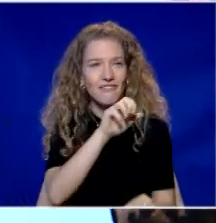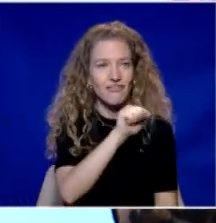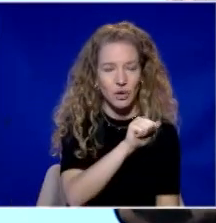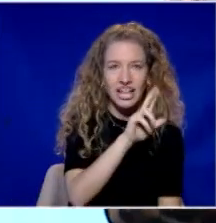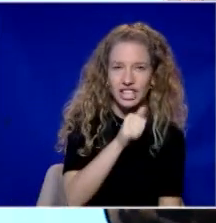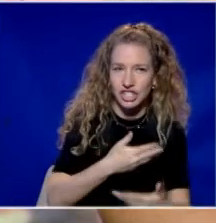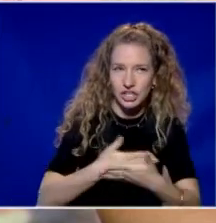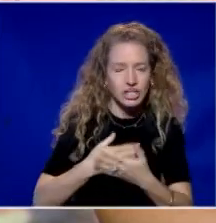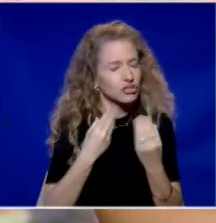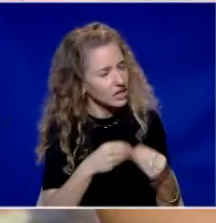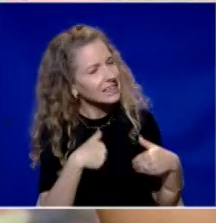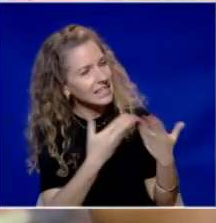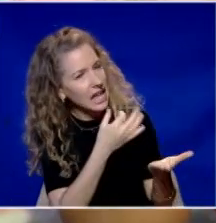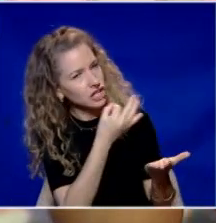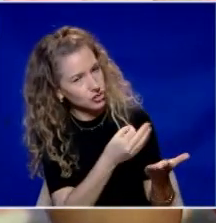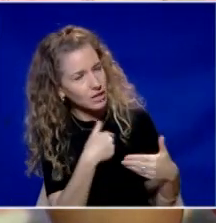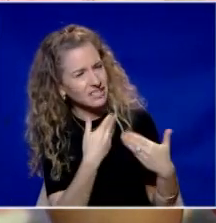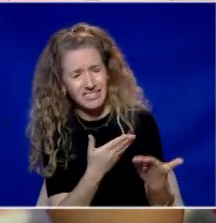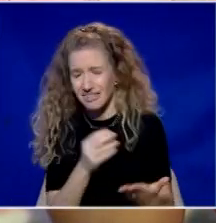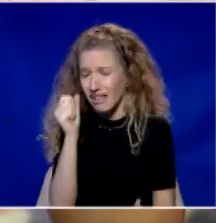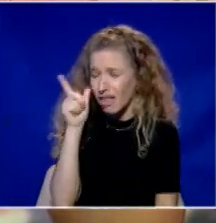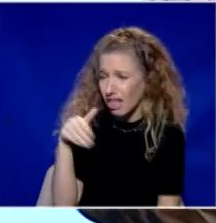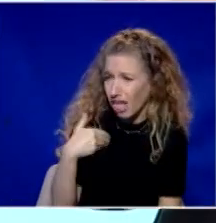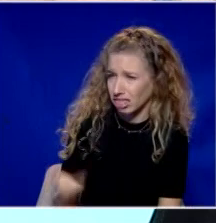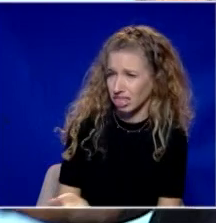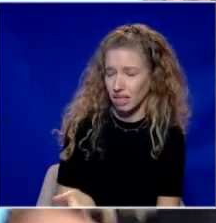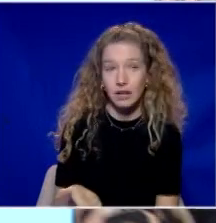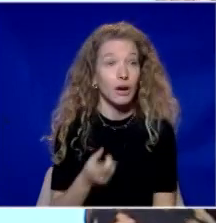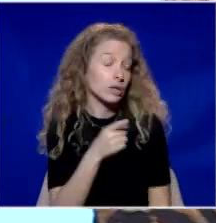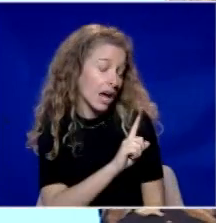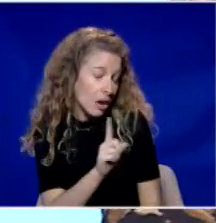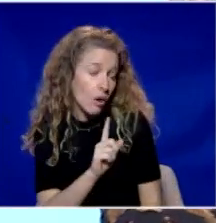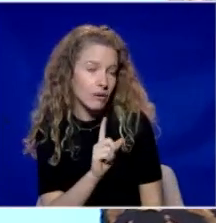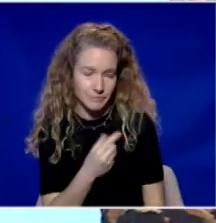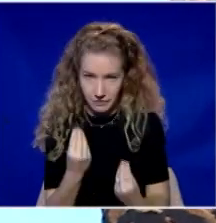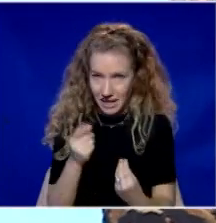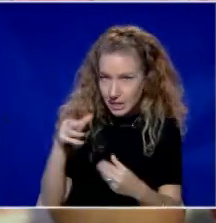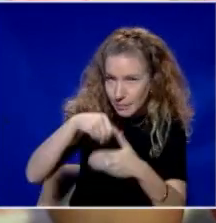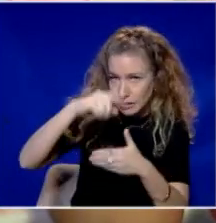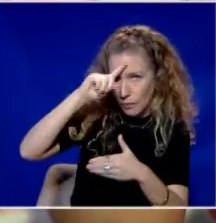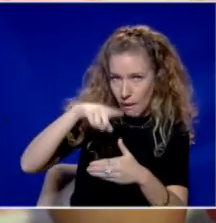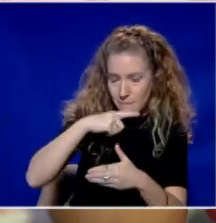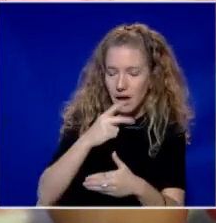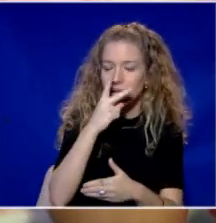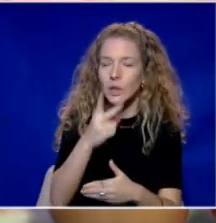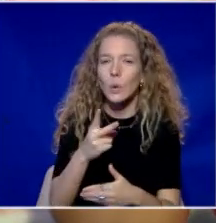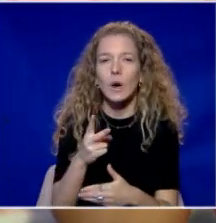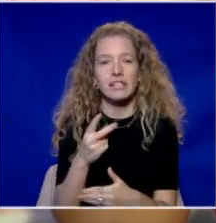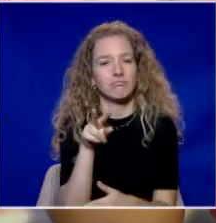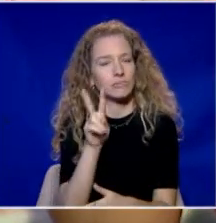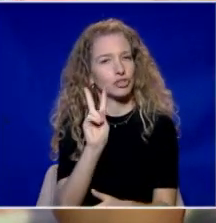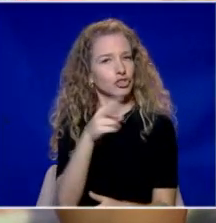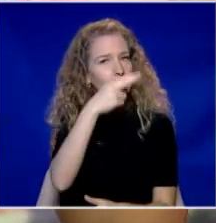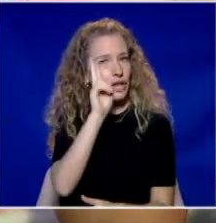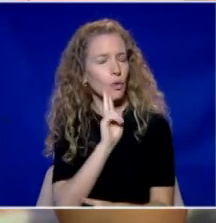תינוק באמצע. תן לה בבקשה. לא לדבר, זה לא מעניין אותי. אבל אותך לא, אבל את הקאטן. כאבא, כאבא, כשאתה רואה זוג הורים, שמה